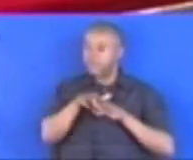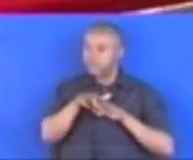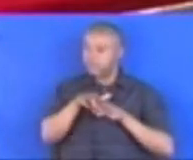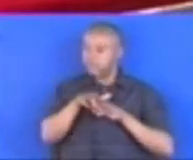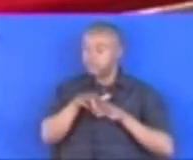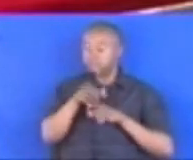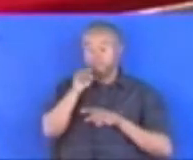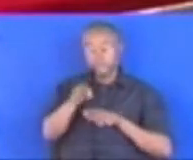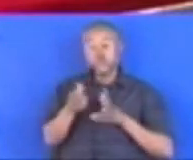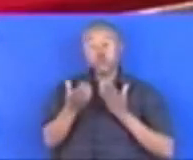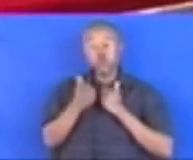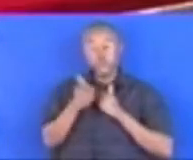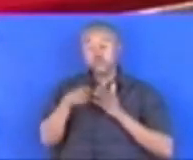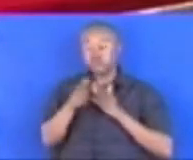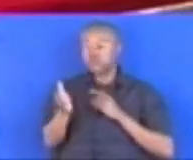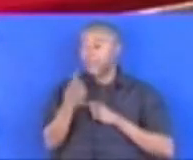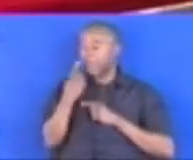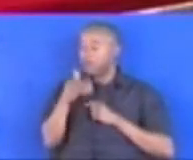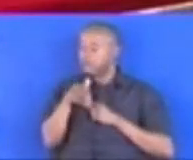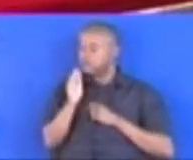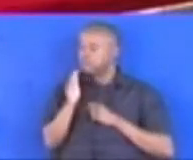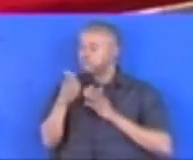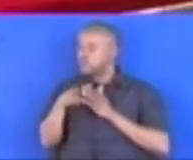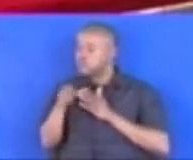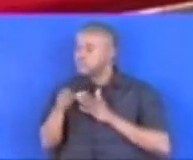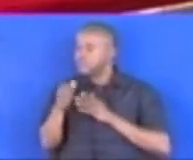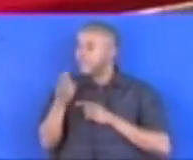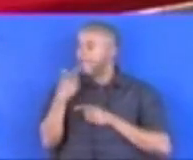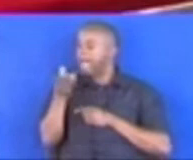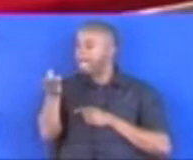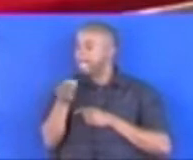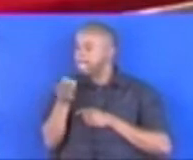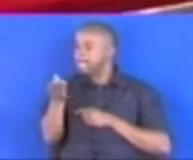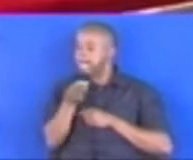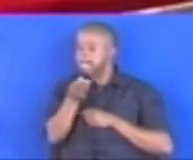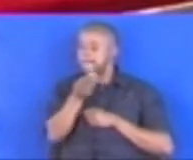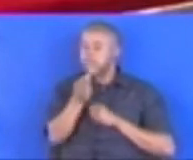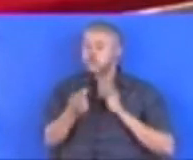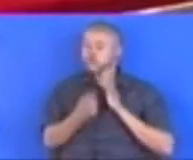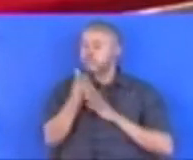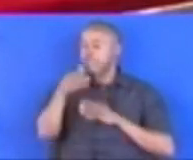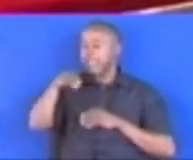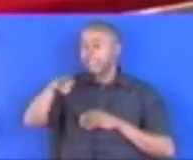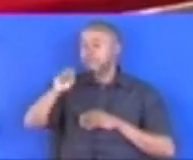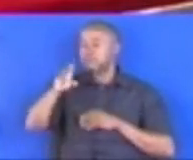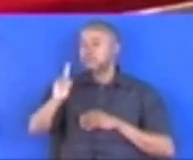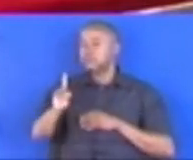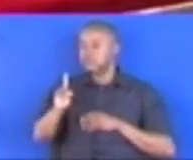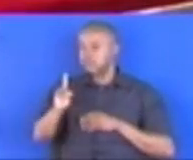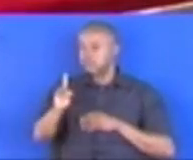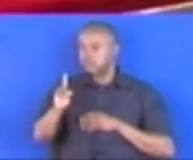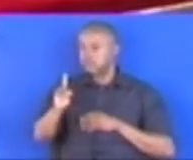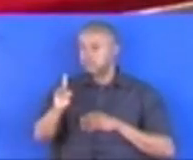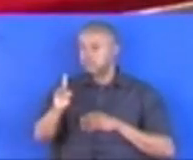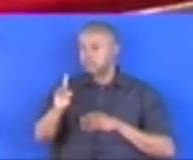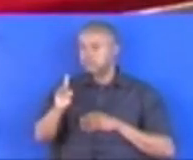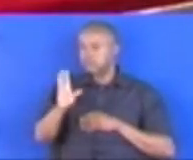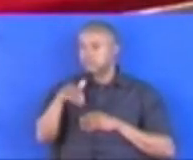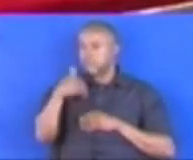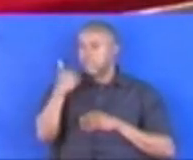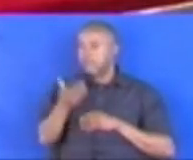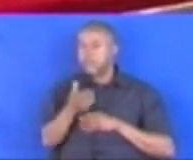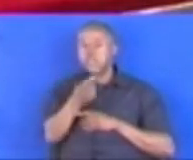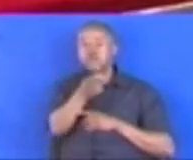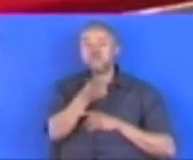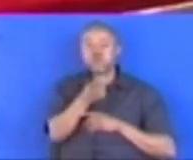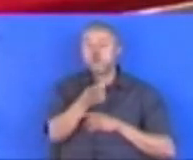endelevu wa kununua dawa kwa mwongozo wa kulipa na kuchukua dawa toka bahari yetu badala ya kufanya masuala ya